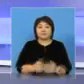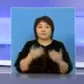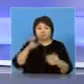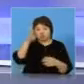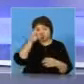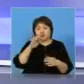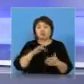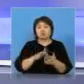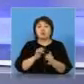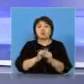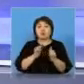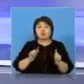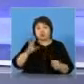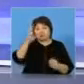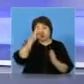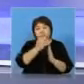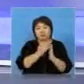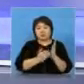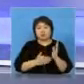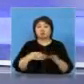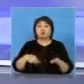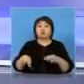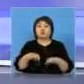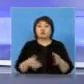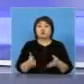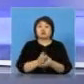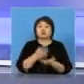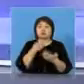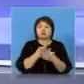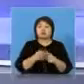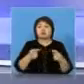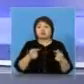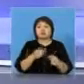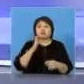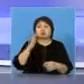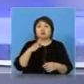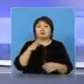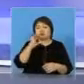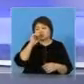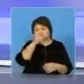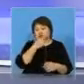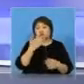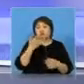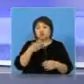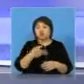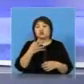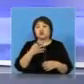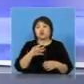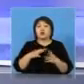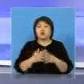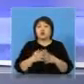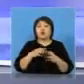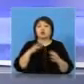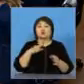Бүгін үкіметте өңірлерді дамытуға арналған мемлекеттік бағдарламаның жобасы таныстырылды. Соған сәйкес алдағы 5 жылда 3,5 мыңға жуық ауылды